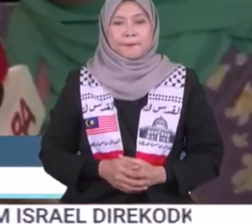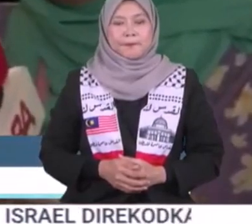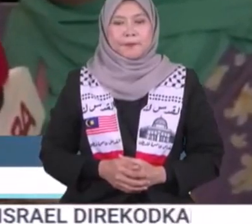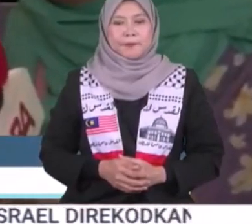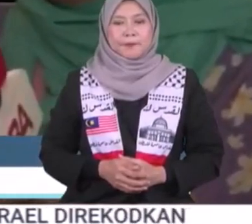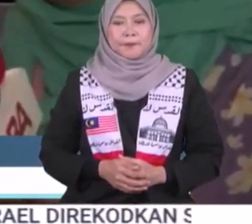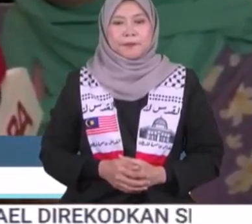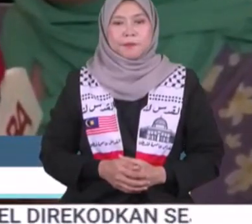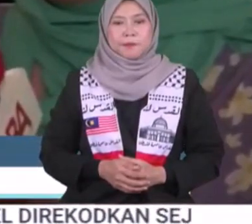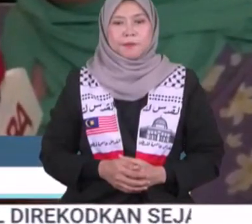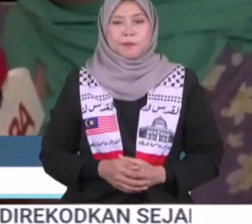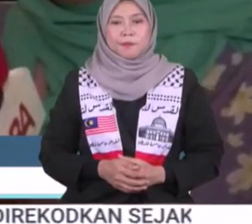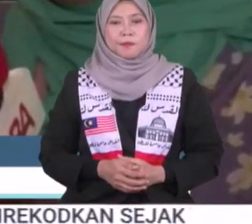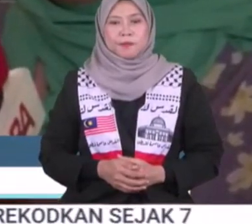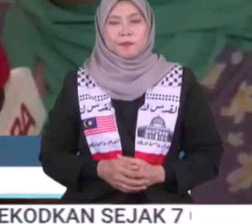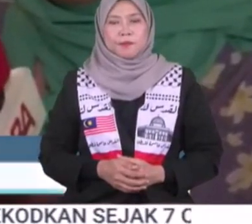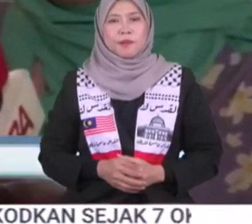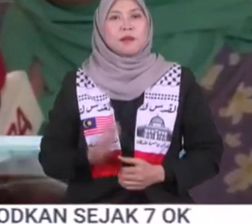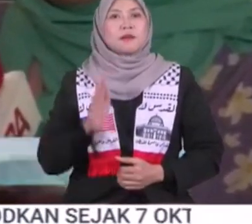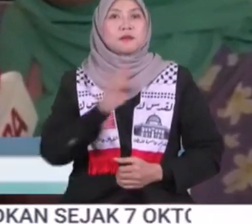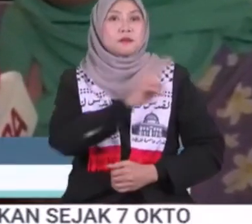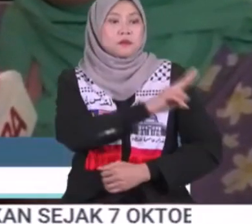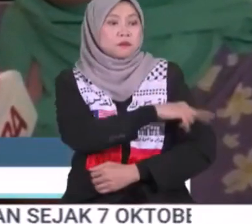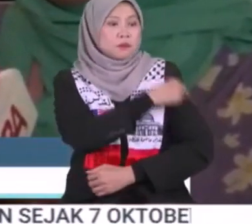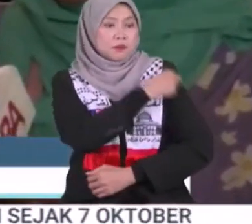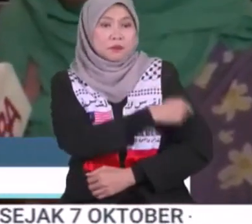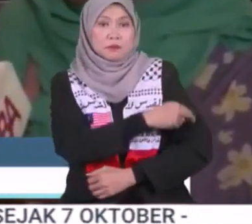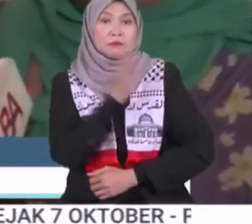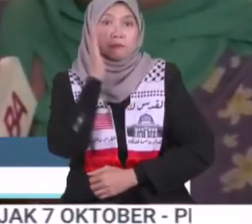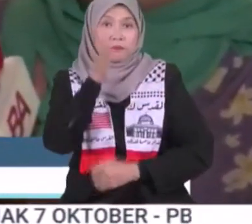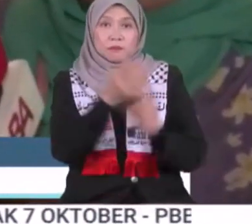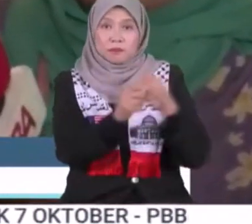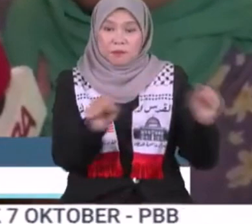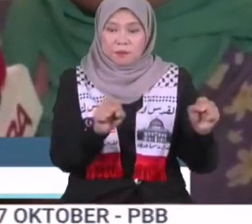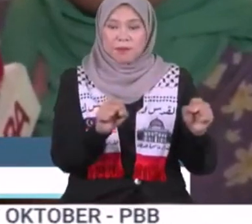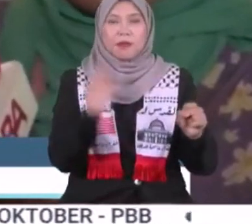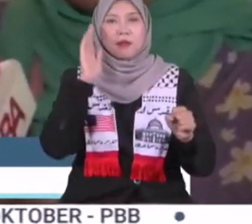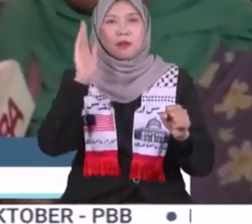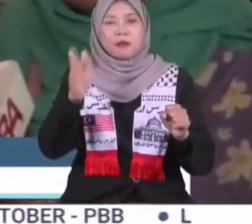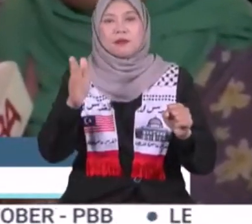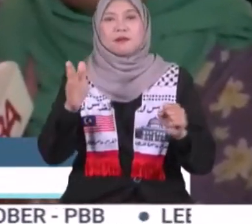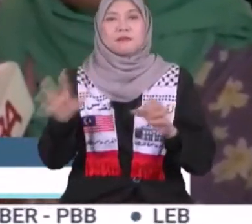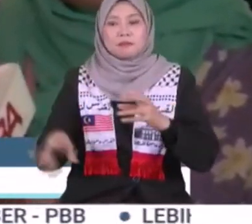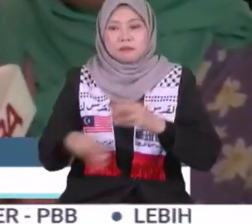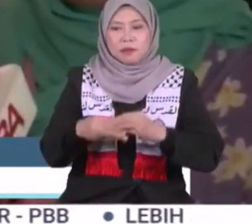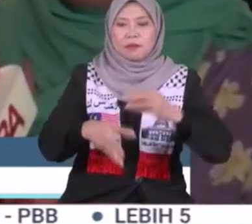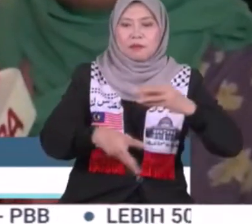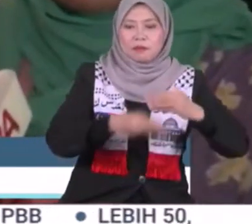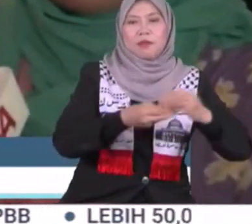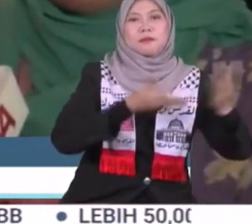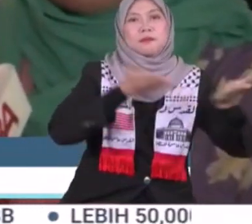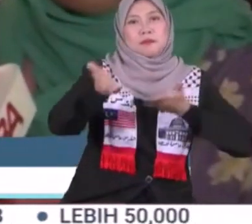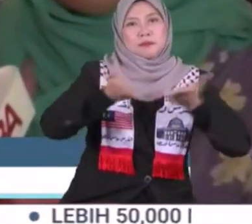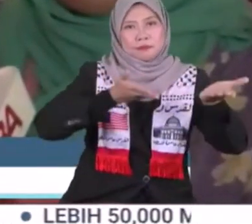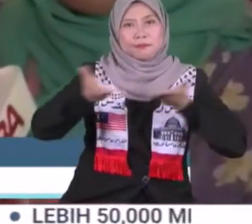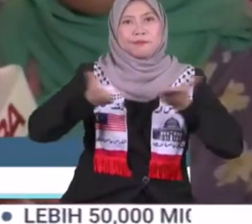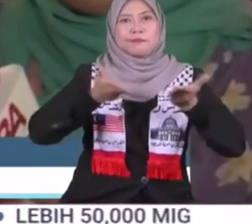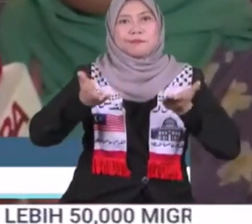memindahkan beberapa perkhidmatan yang selama ini dibuat dan mungkin ini